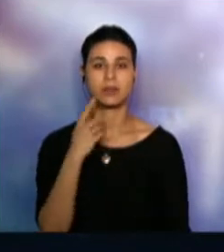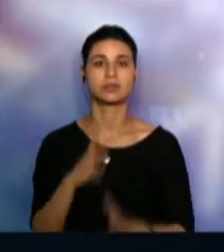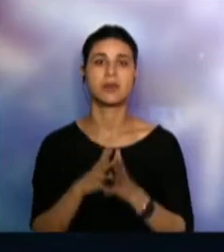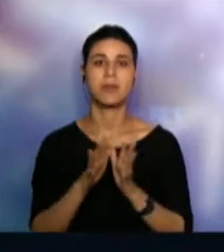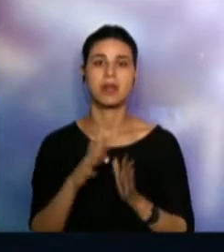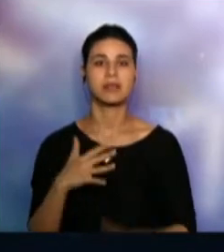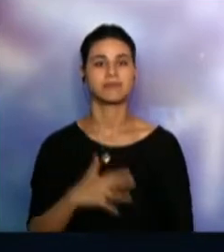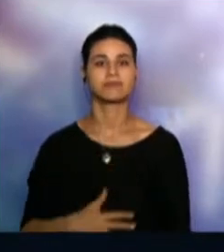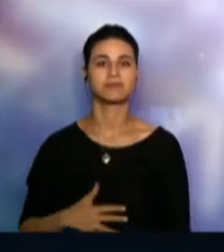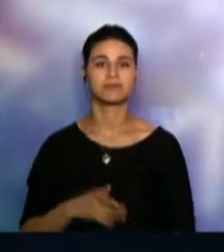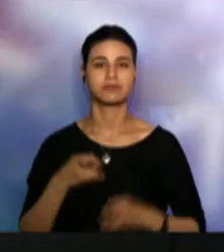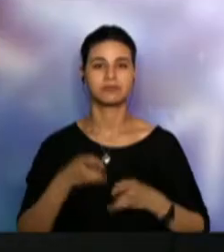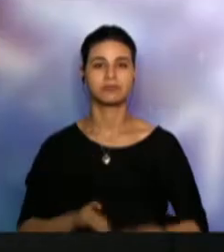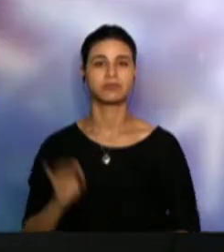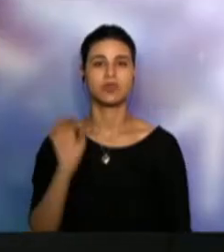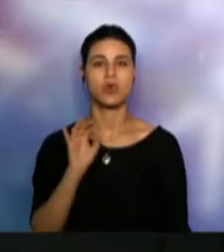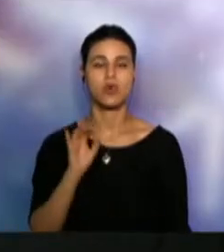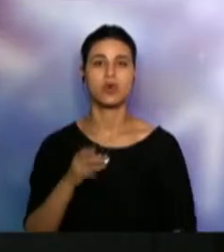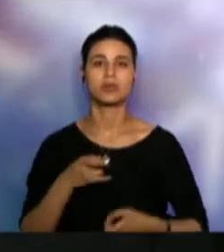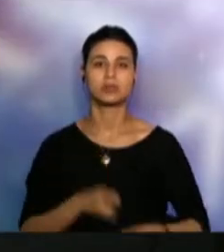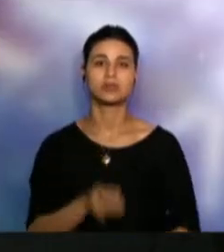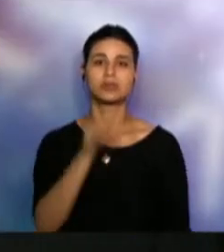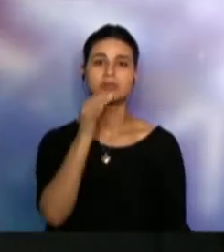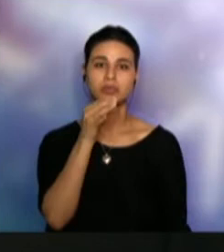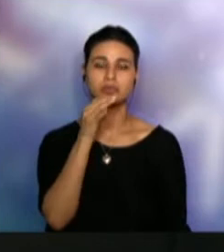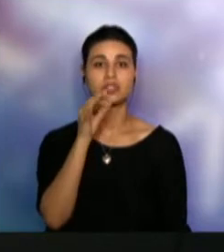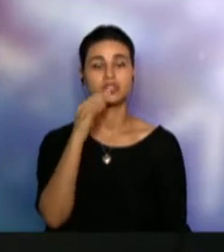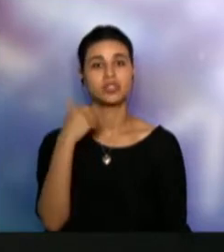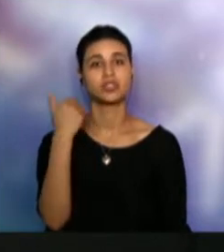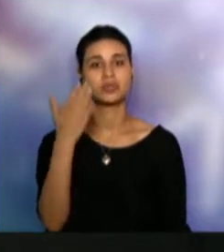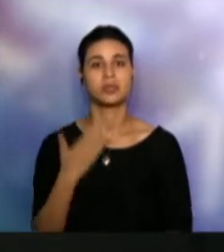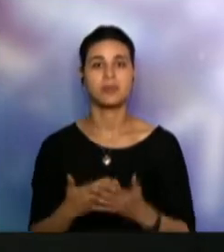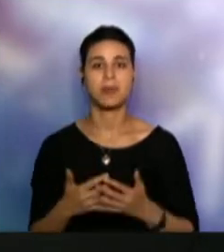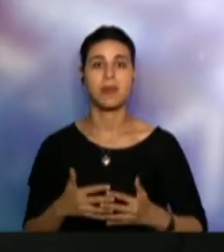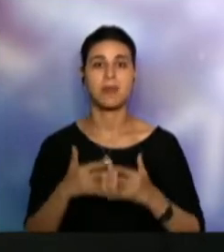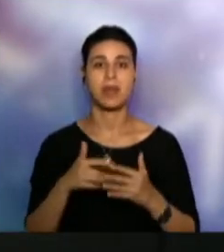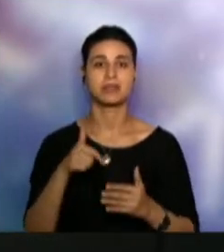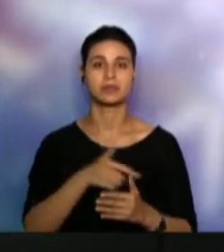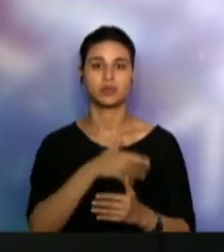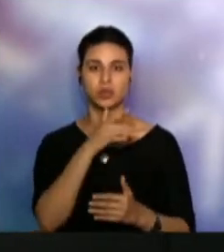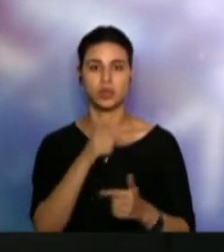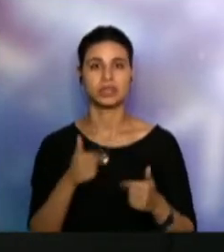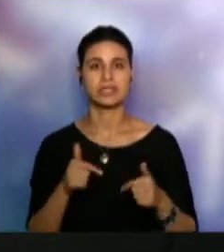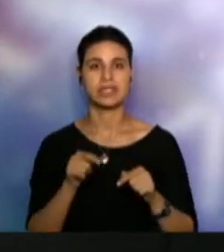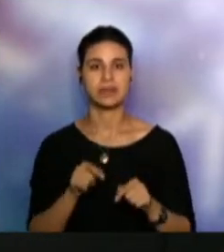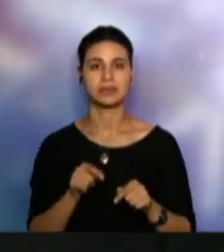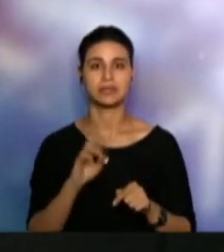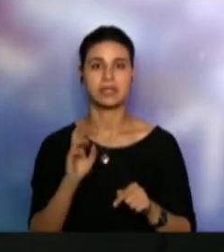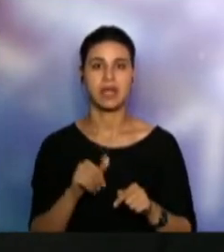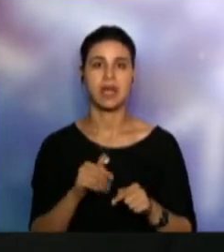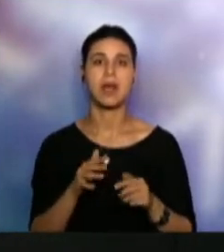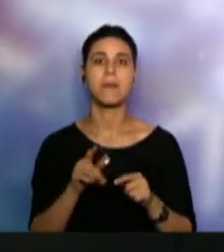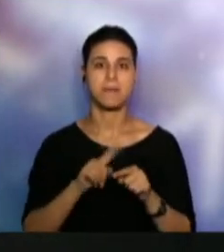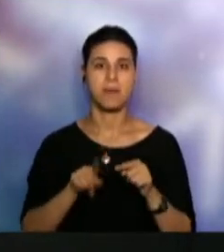რეპროდუქციულ ტესტებზე, რაც არის ჩასახვამდელი და ჩასახვის შემდგომი, ან ფეხსიმის დროინდელი ტესტები, და უფრო